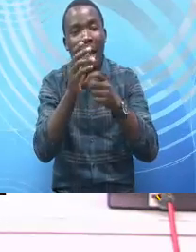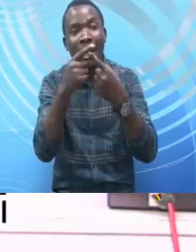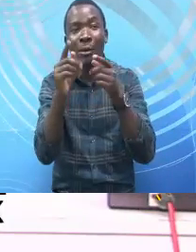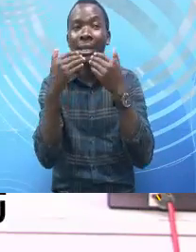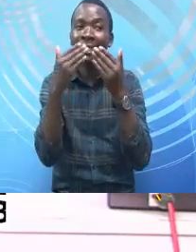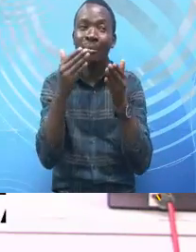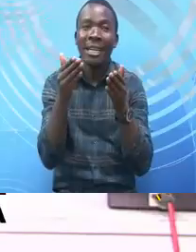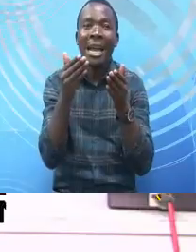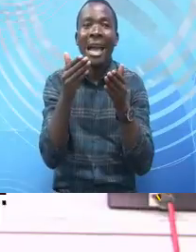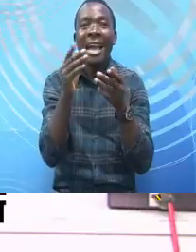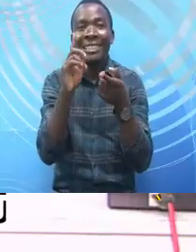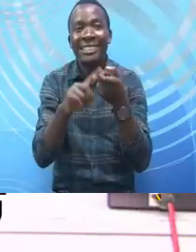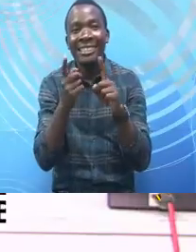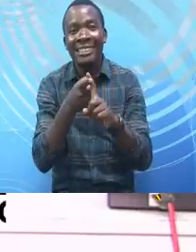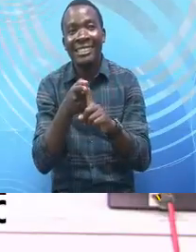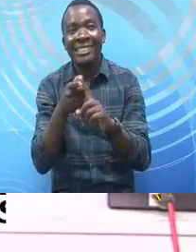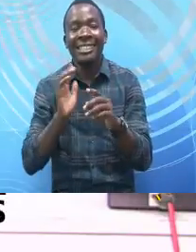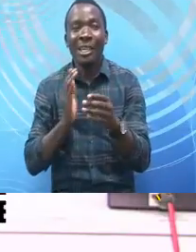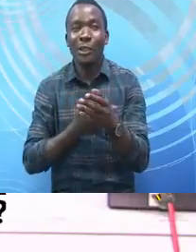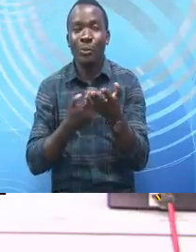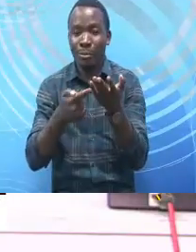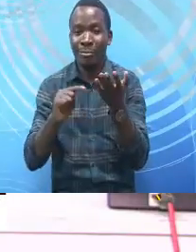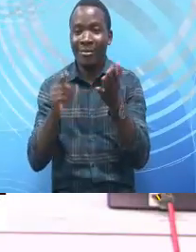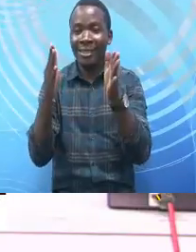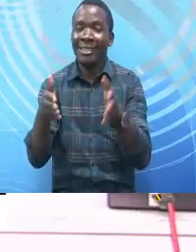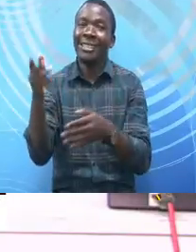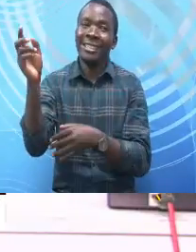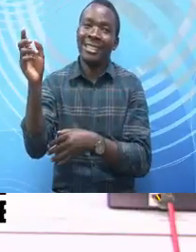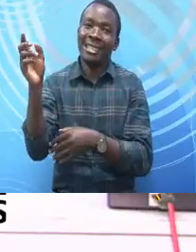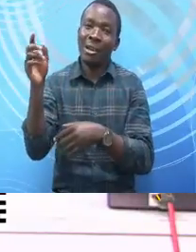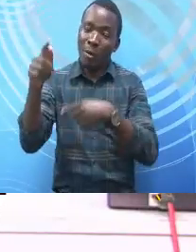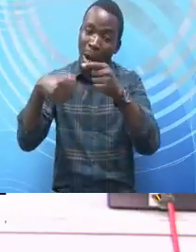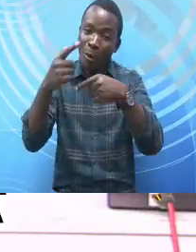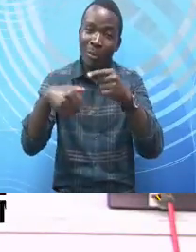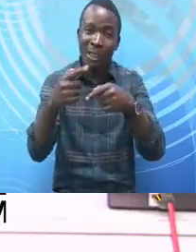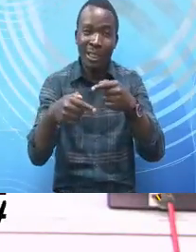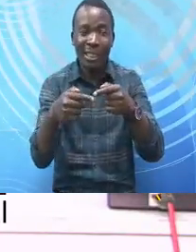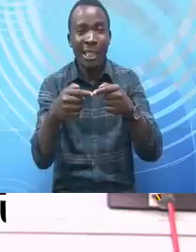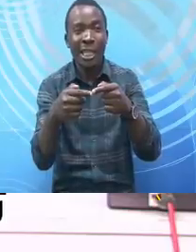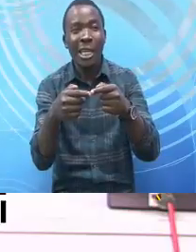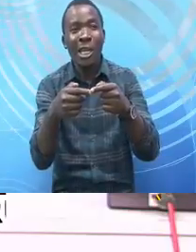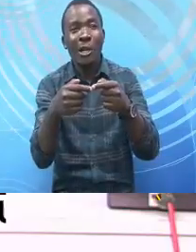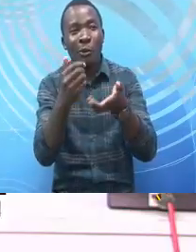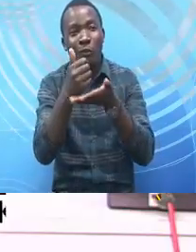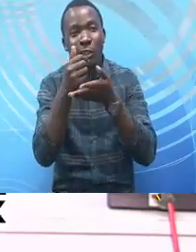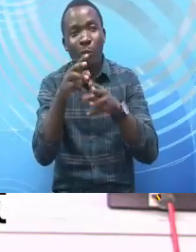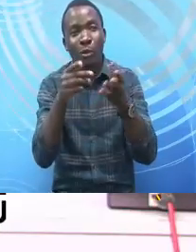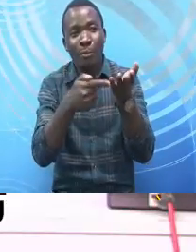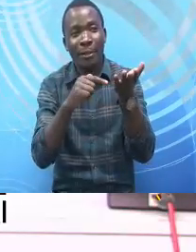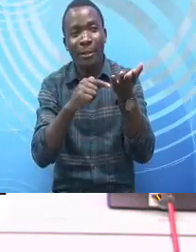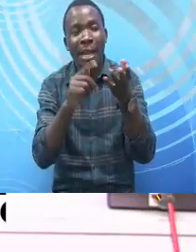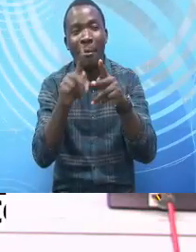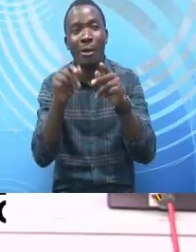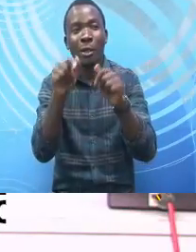na mugenzi wacu Trésor Ntwari uri ku buhanga bw'ibyuma bakomeje gutuma mu buryo bwa technique abadukurikiye